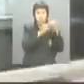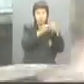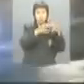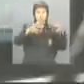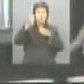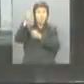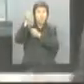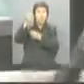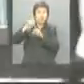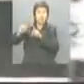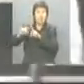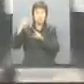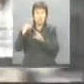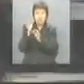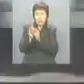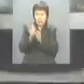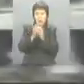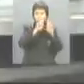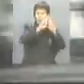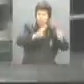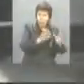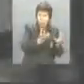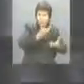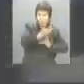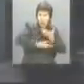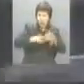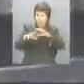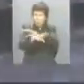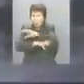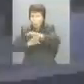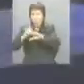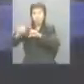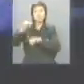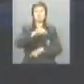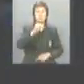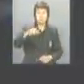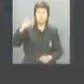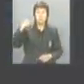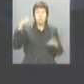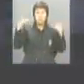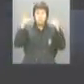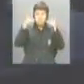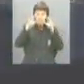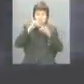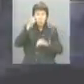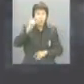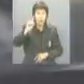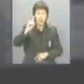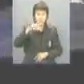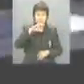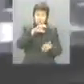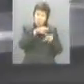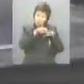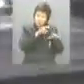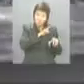านค้าธนาคารแต่เจ้าหน้าที่สามารถควบคุมสถานการณ์ได้ในคืนแรกนะคะแต่ในคืนวันอาทิตย์กลับเกิดจราจรขึ้นมาอีกเขตหนึ่